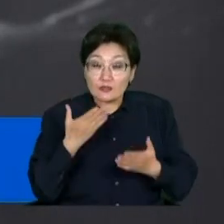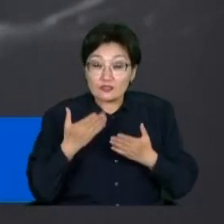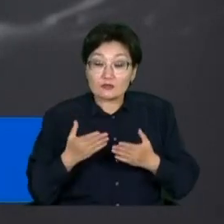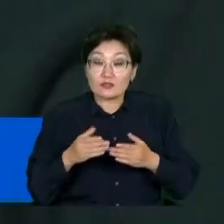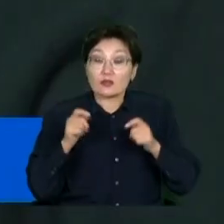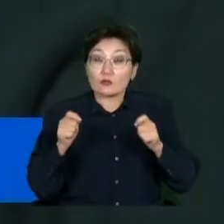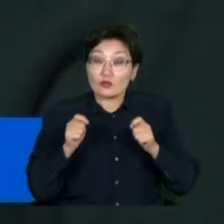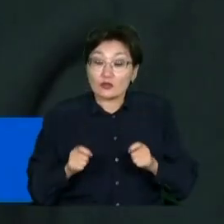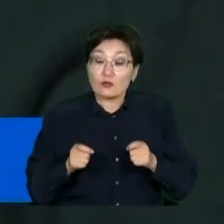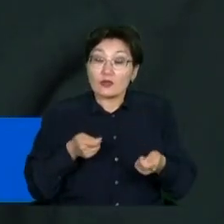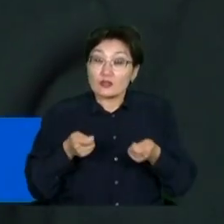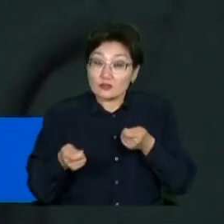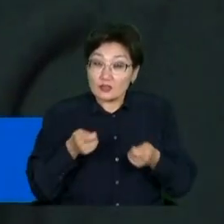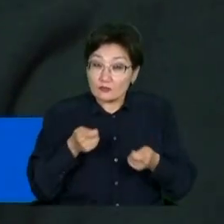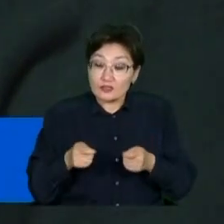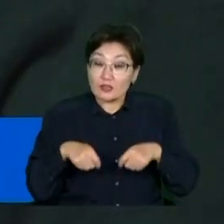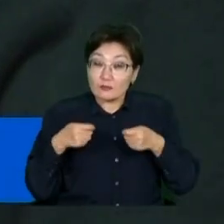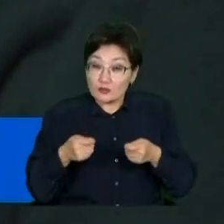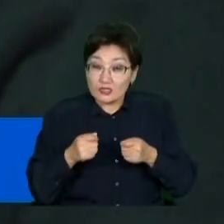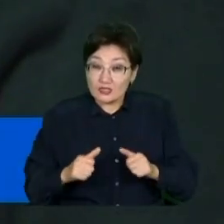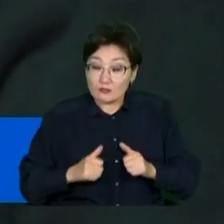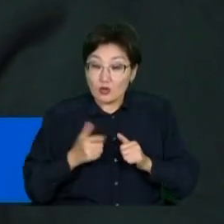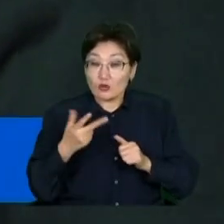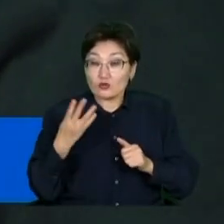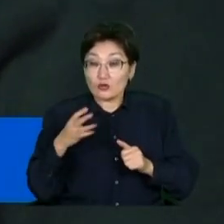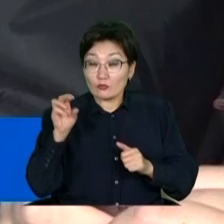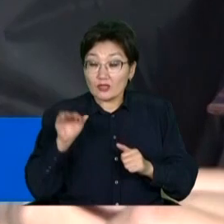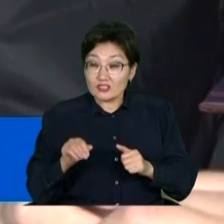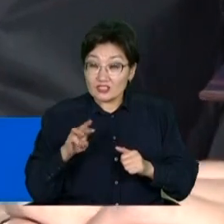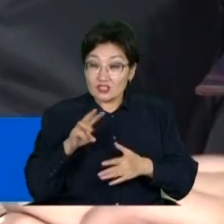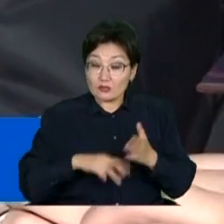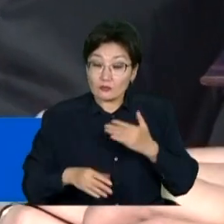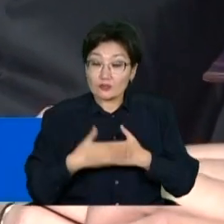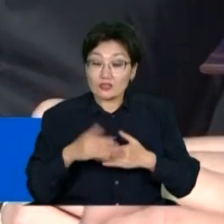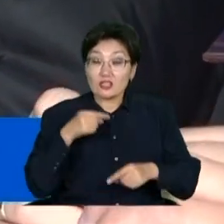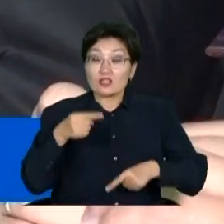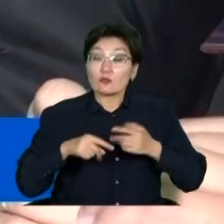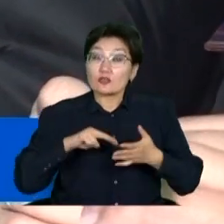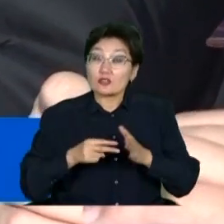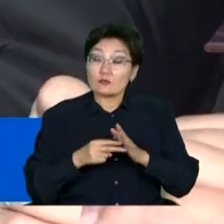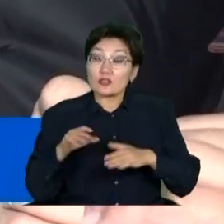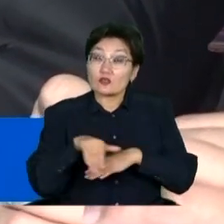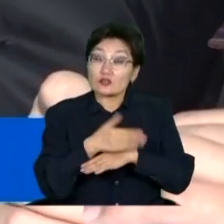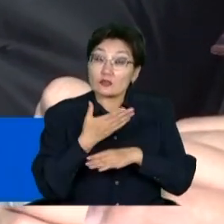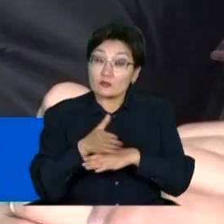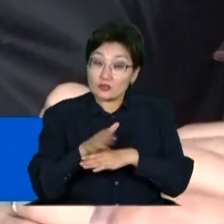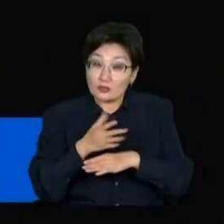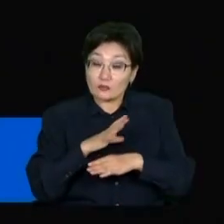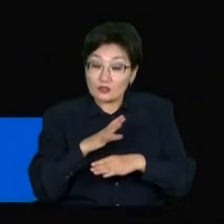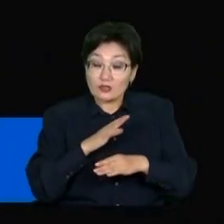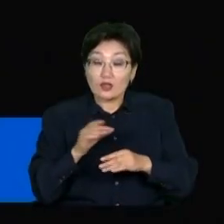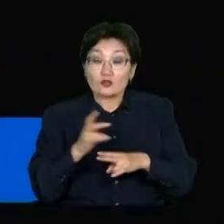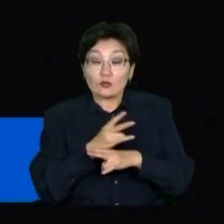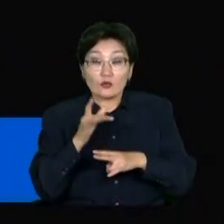клубтың әкімшісі де оңай құтылмады. Оған да 34 000 теңге айыппұл салынды. Ал келесі жоспар көше кезгендер болды. Себебі түнгі уақытта жеткіншектер